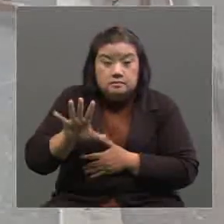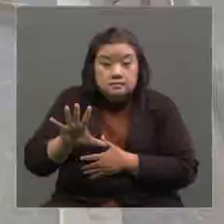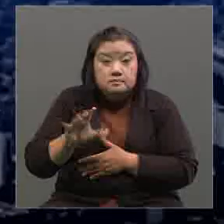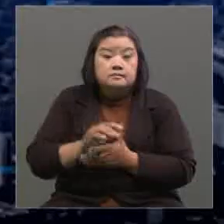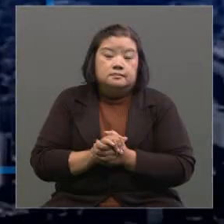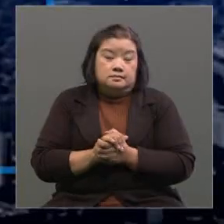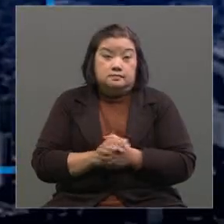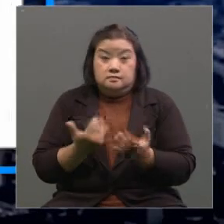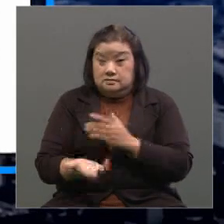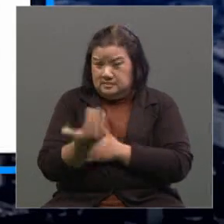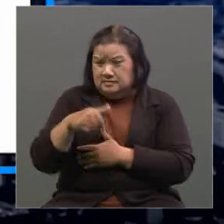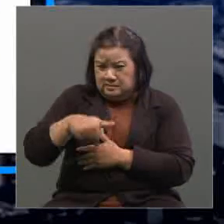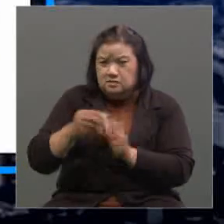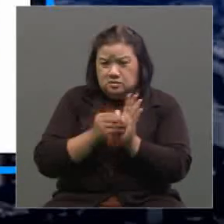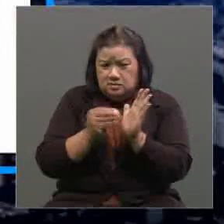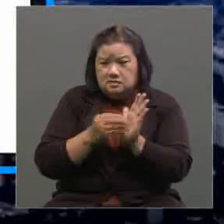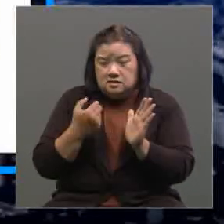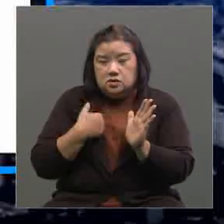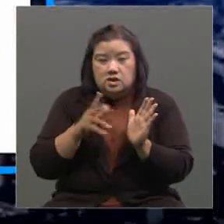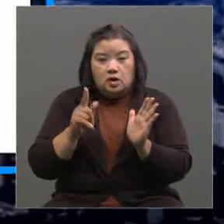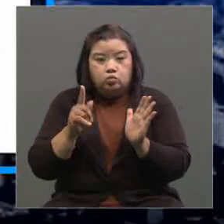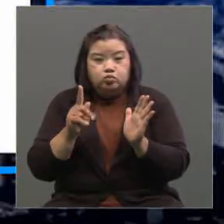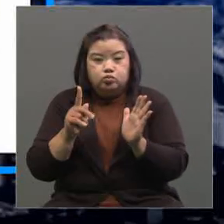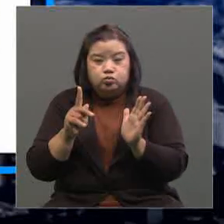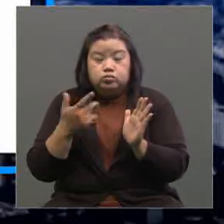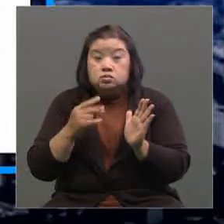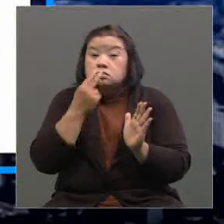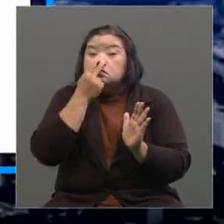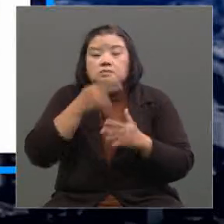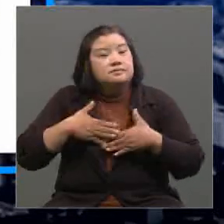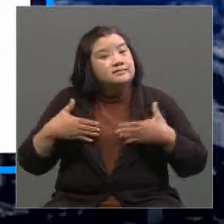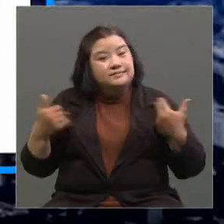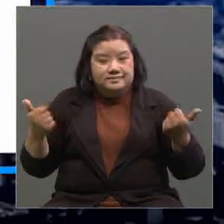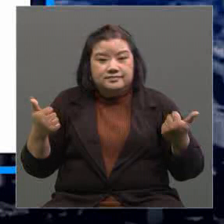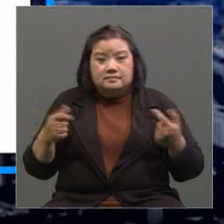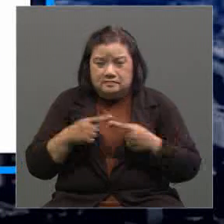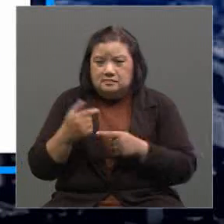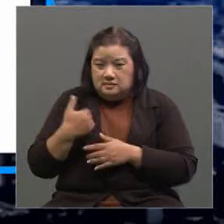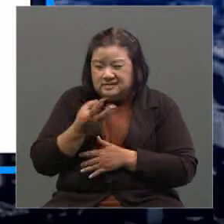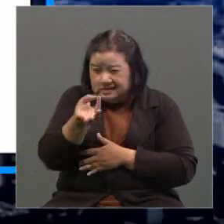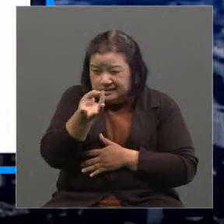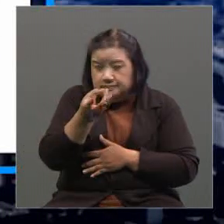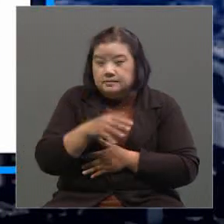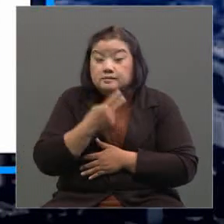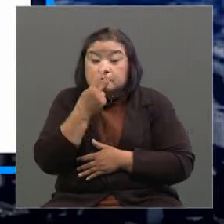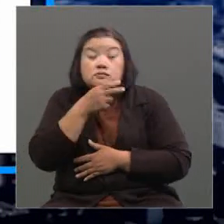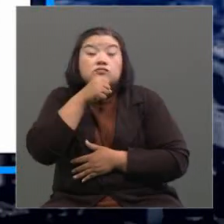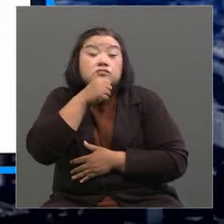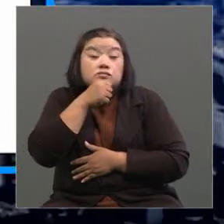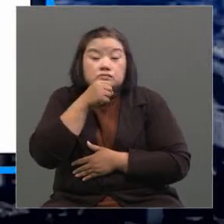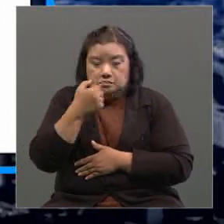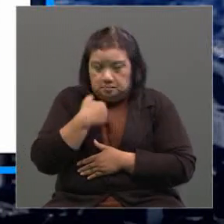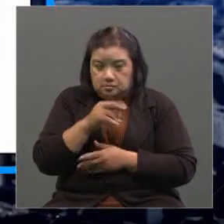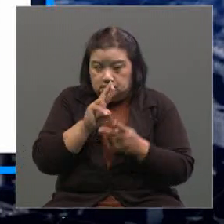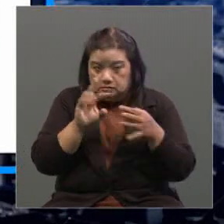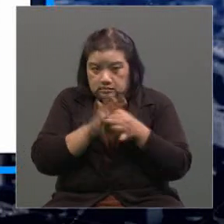น PM2.5 เช้านี้ในกรุงเทพมีจุดสีเขียวหรือว่าคุณภาพอากาศดีในหลายพื้นที่นะคะแต่ว่าก็ยังมีพื้นที่ฝุ่นสีส้มหรือเริ่